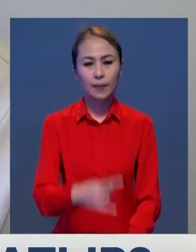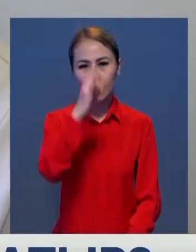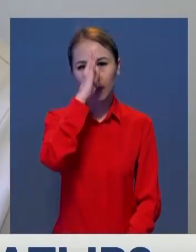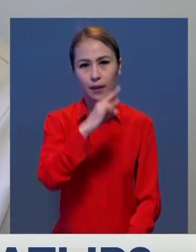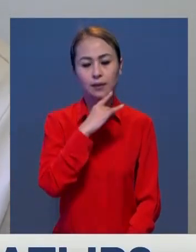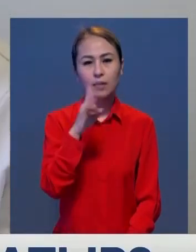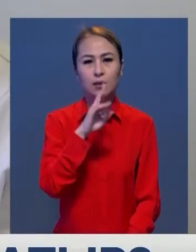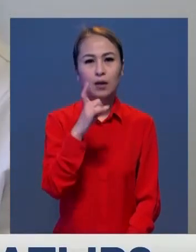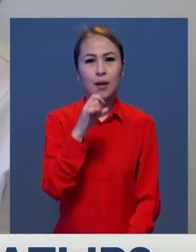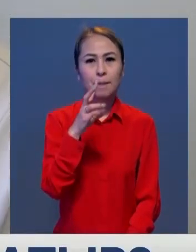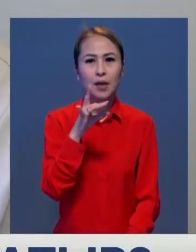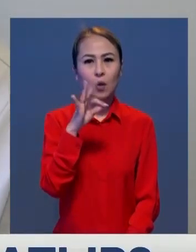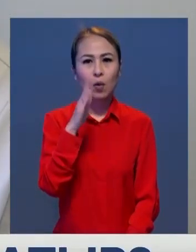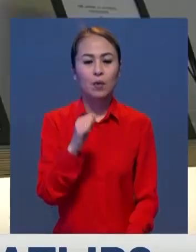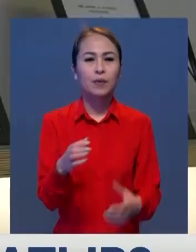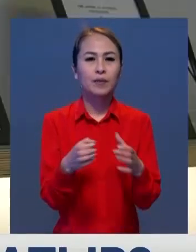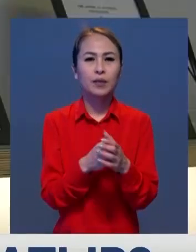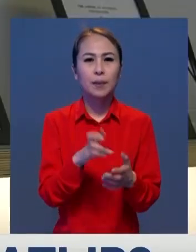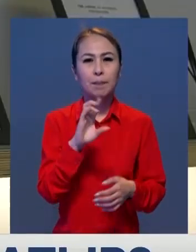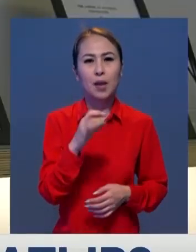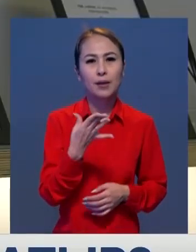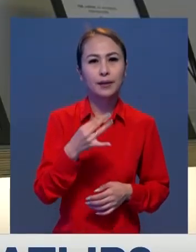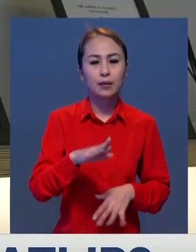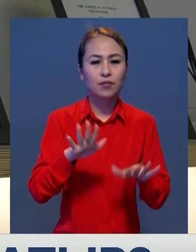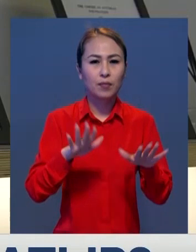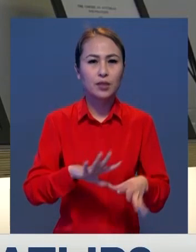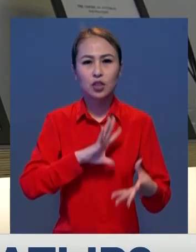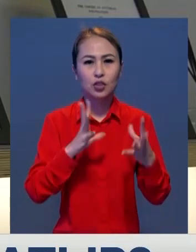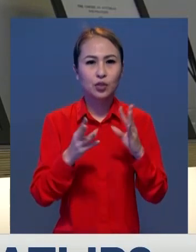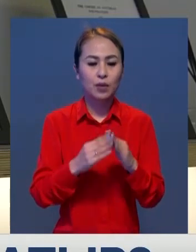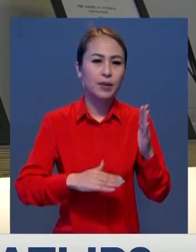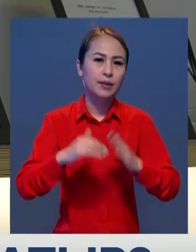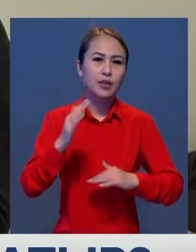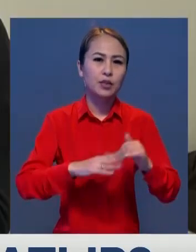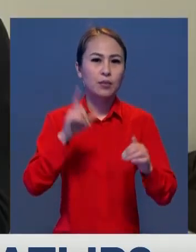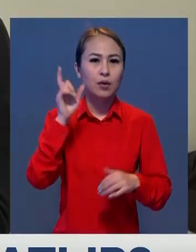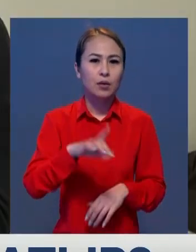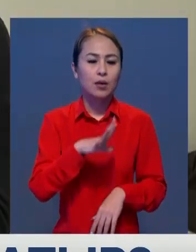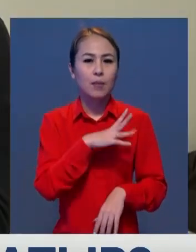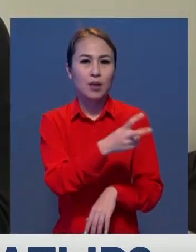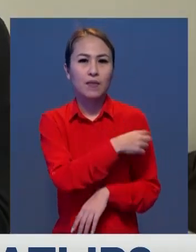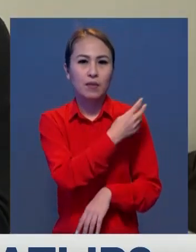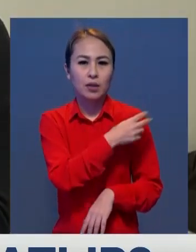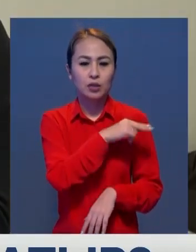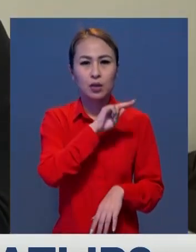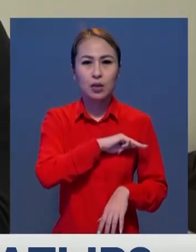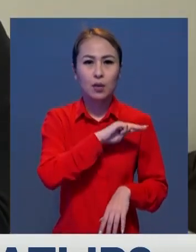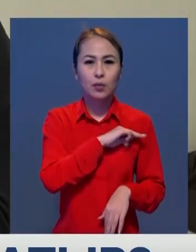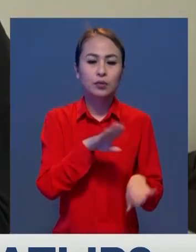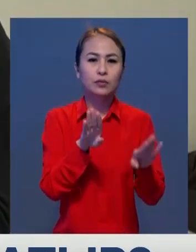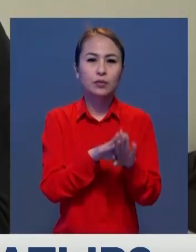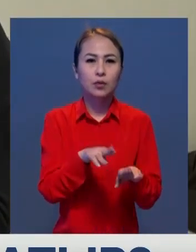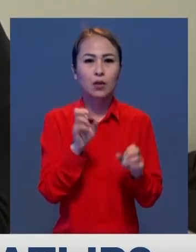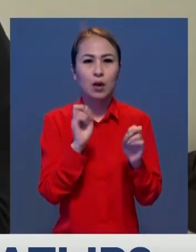Қазақстандық Наталья Храмы-Хаверченко Бельгияның Антверпен қаласында жалпы тәжірибелік дәрігер болып қызмет етеді. Пандемия басталғалы оның